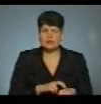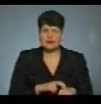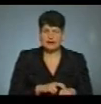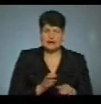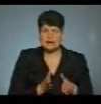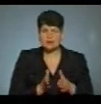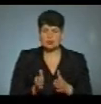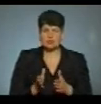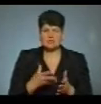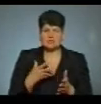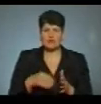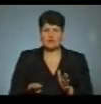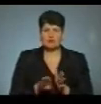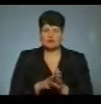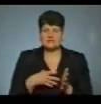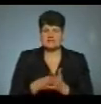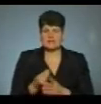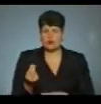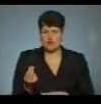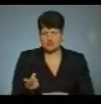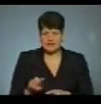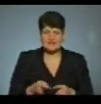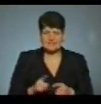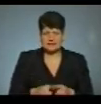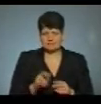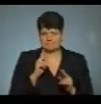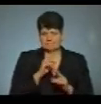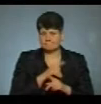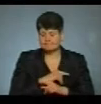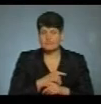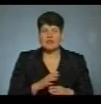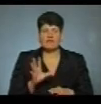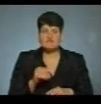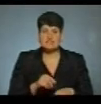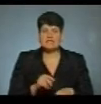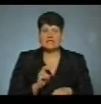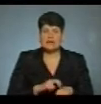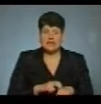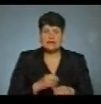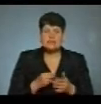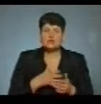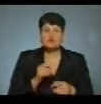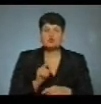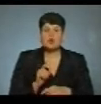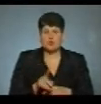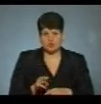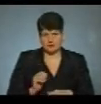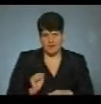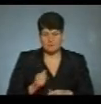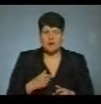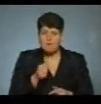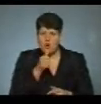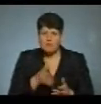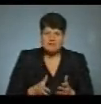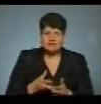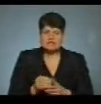за відпустку за свій кошт. Це безглуздо. Всі лікарі зараз на ціну золота. Ми навіть пробуємо дофінансувати з